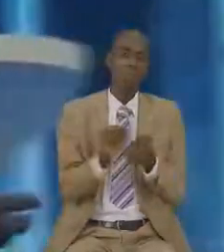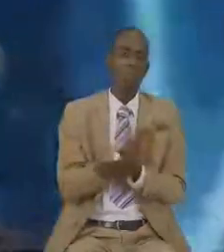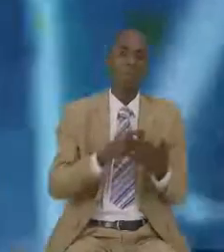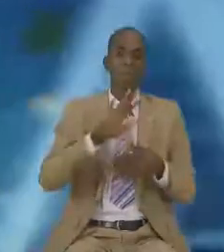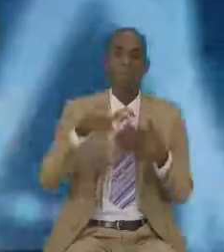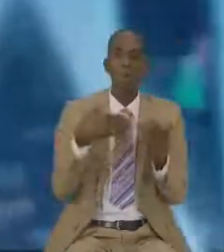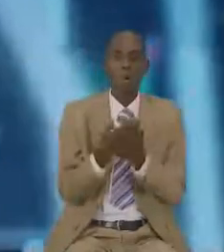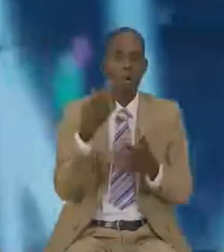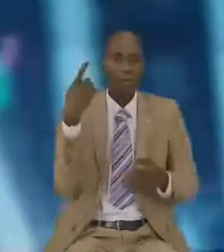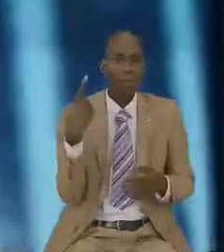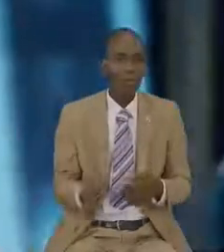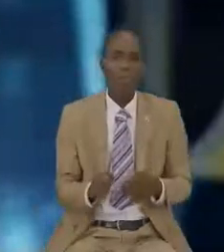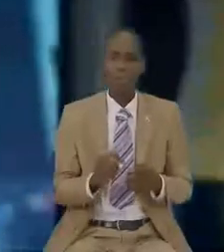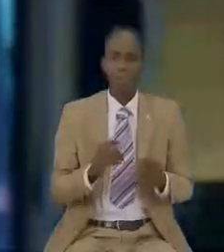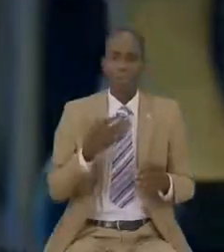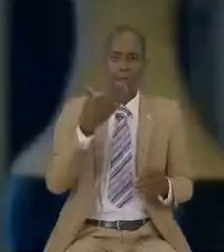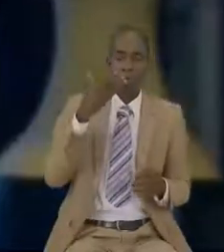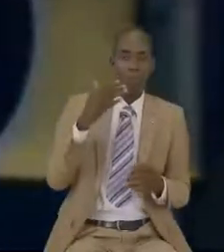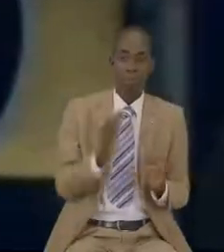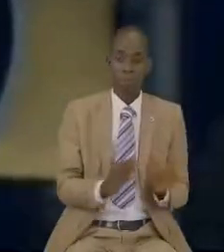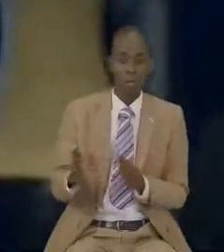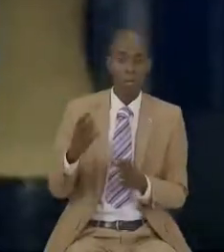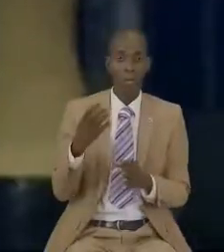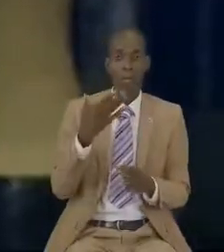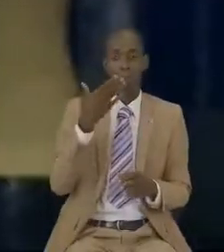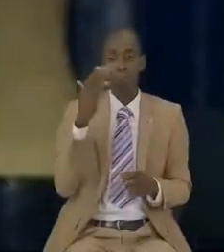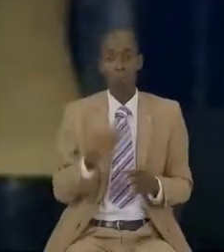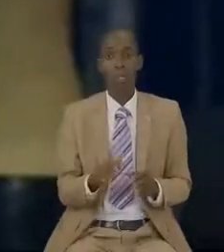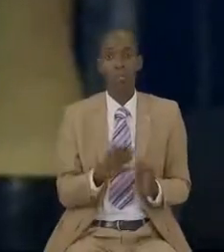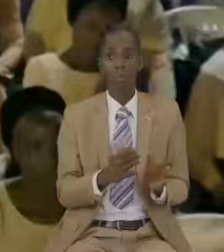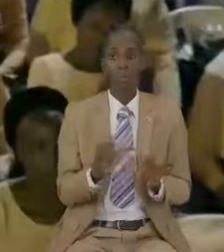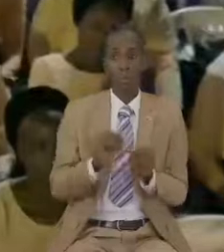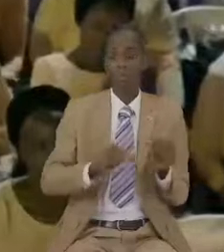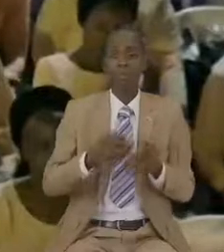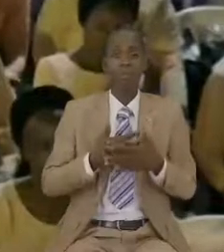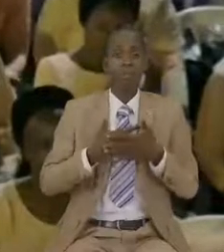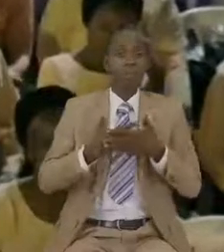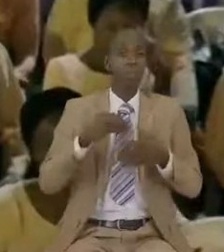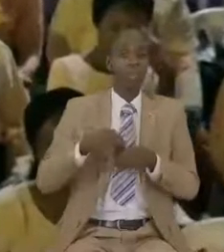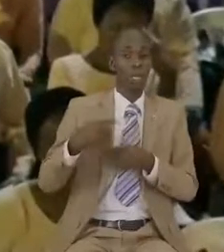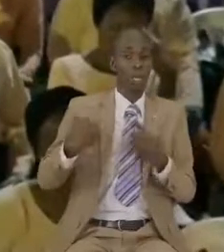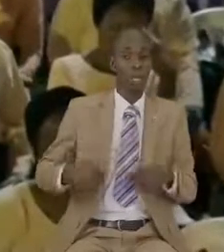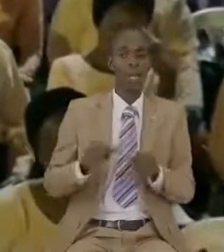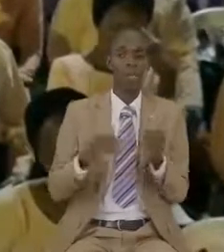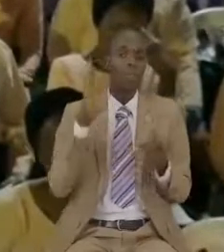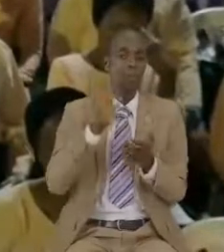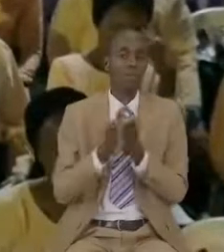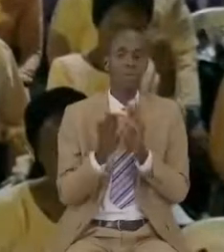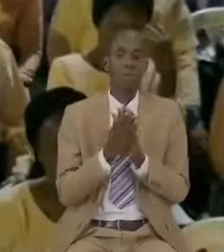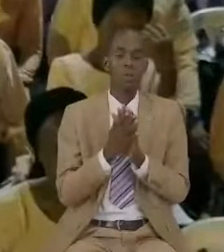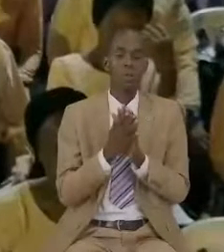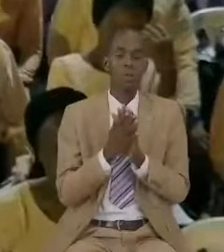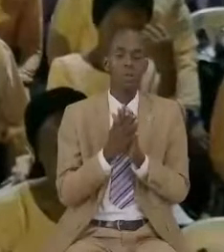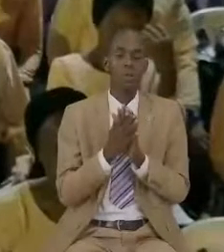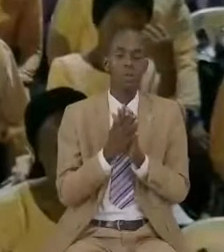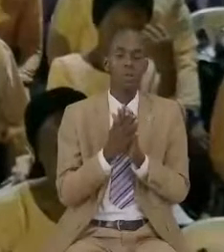les palpitations de ton cœur, tout sera tranquille. Il y aura la paix dans ton âme. Il y aura